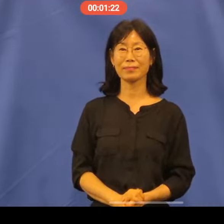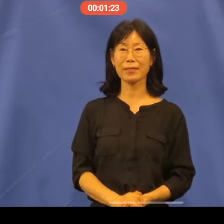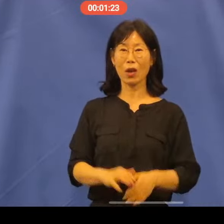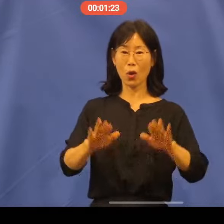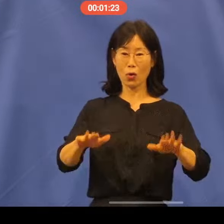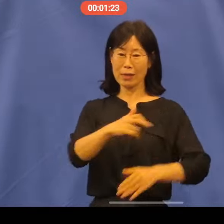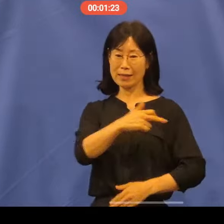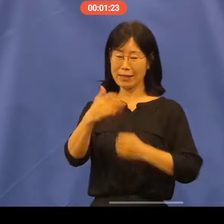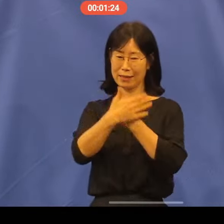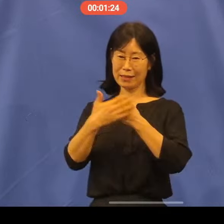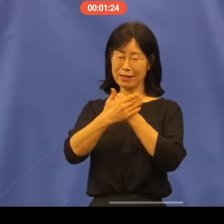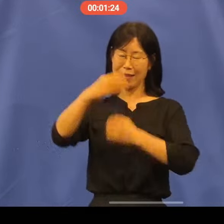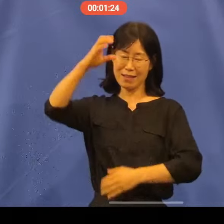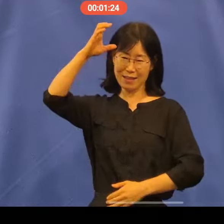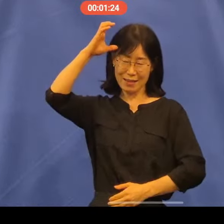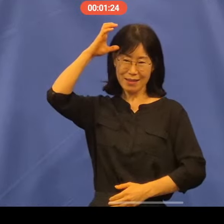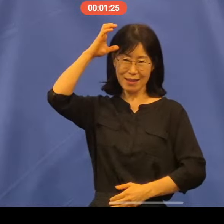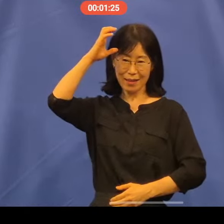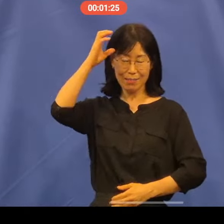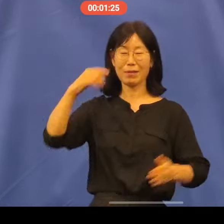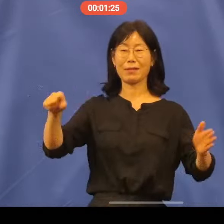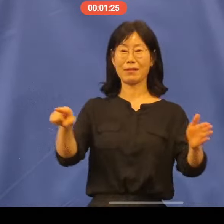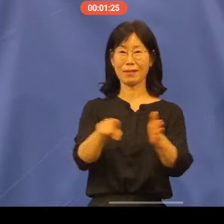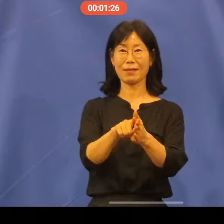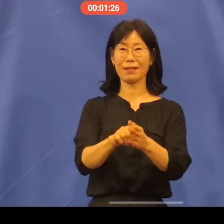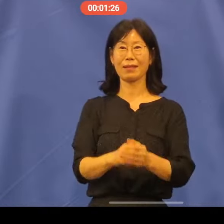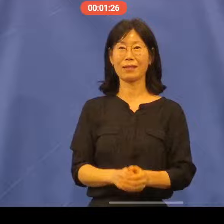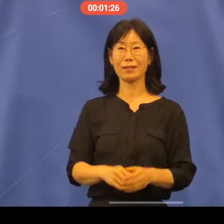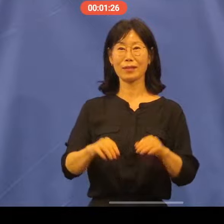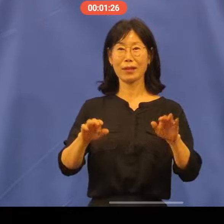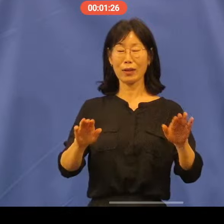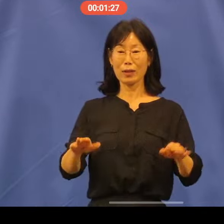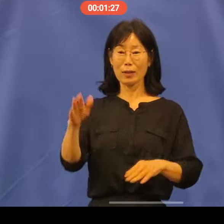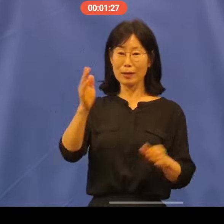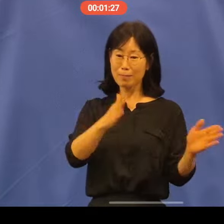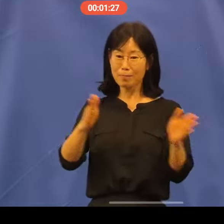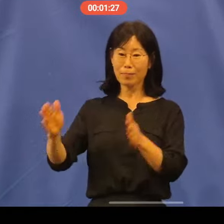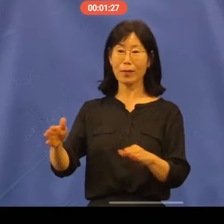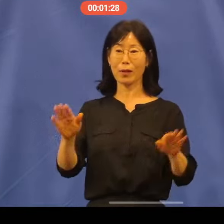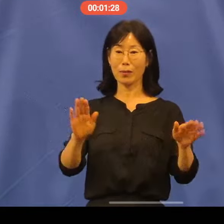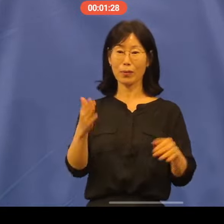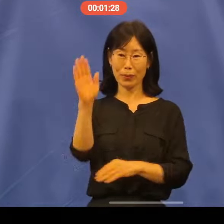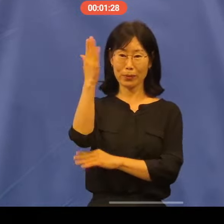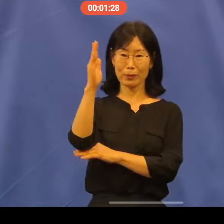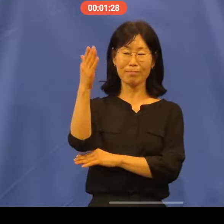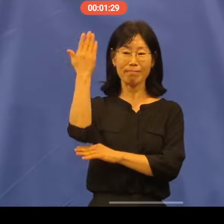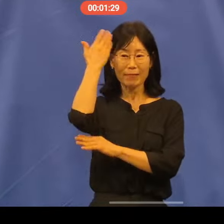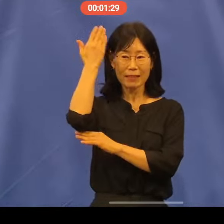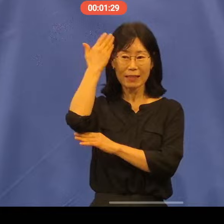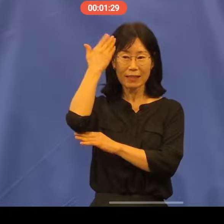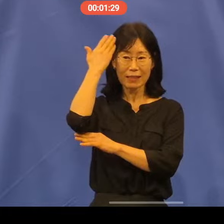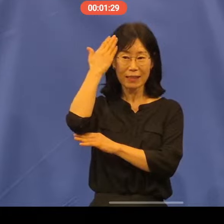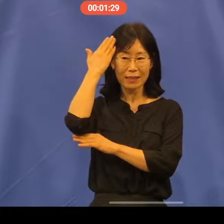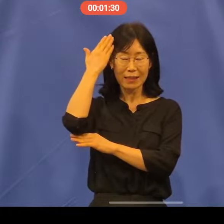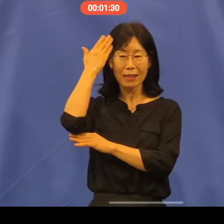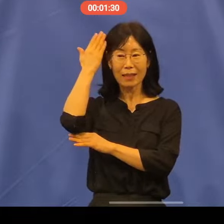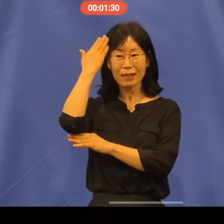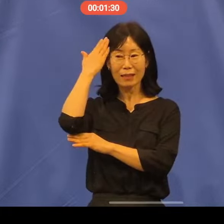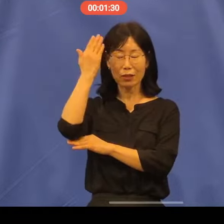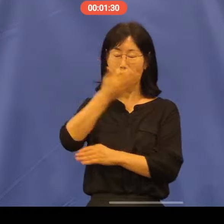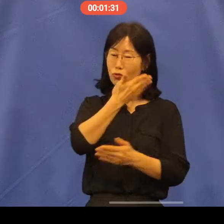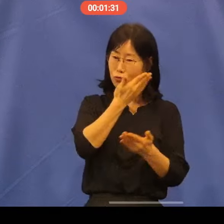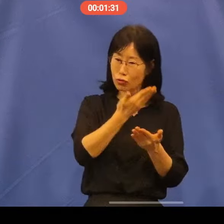오늘도 큰 은혜 주실 줄로 믿습니다. 여러분, 오늘날은 지식사회예요. 지식사회, 그죠? 지식사회,